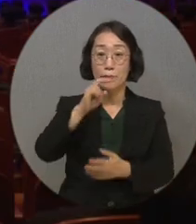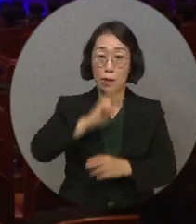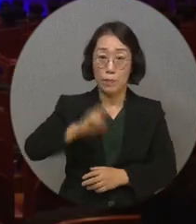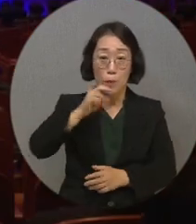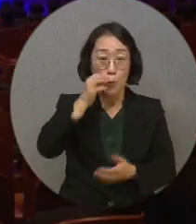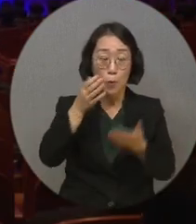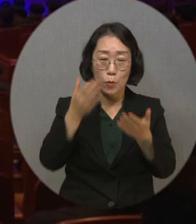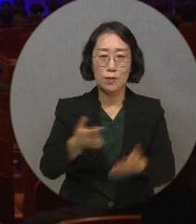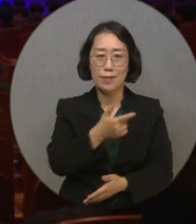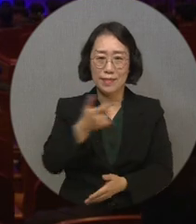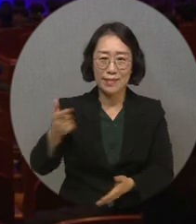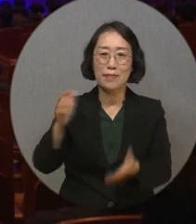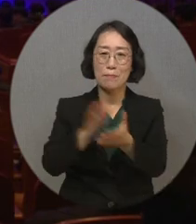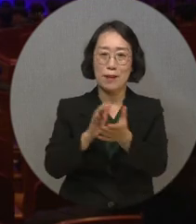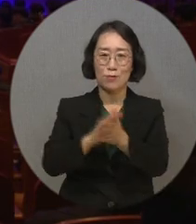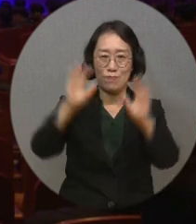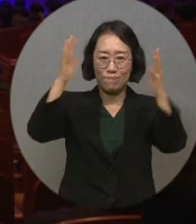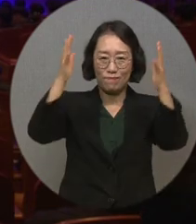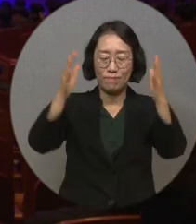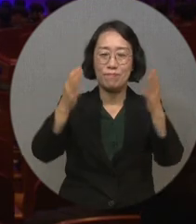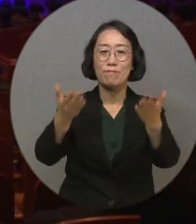뜨거운 박수를 받았습니다.